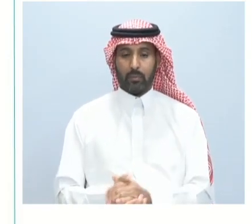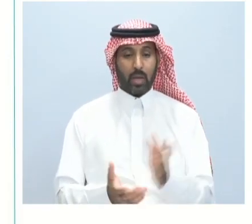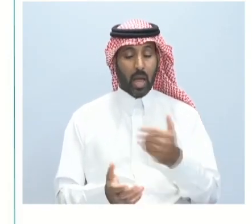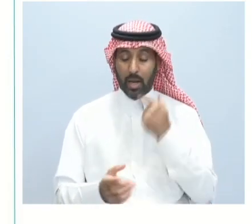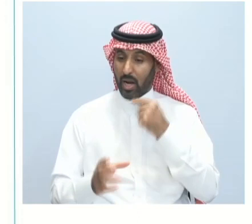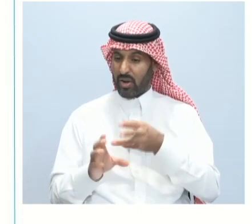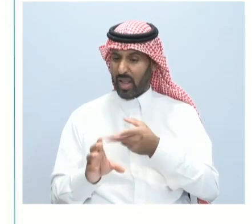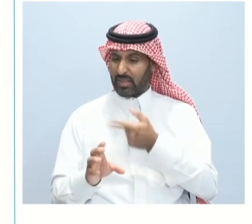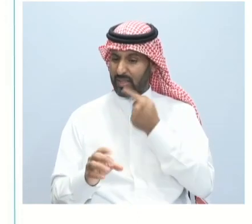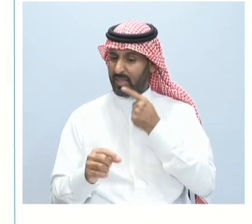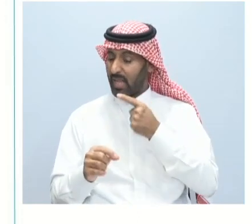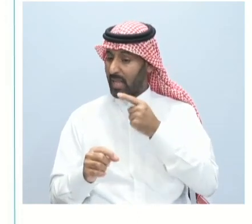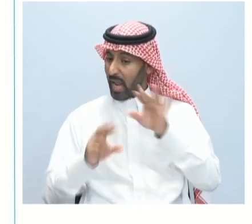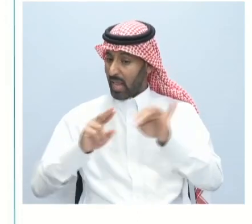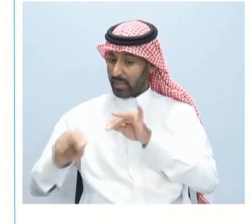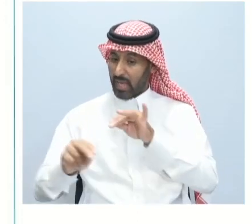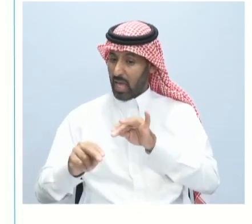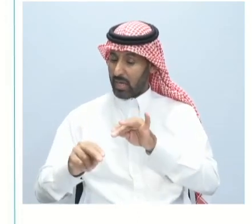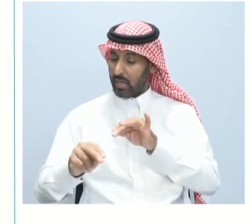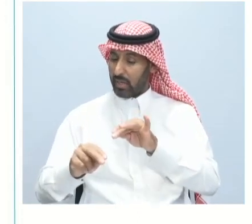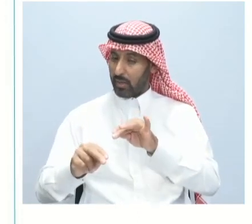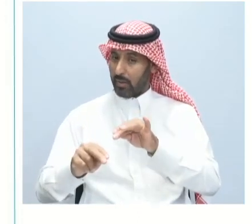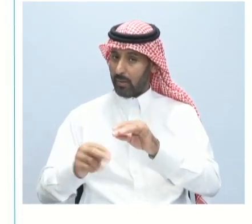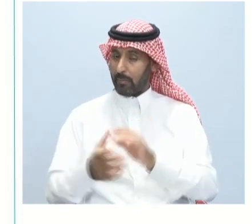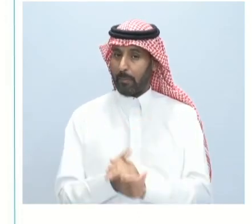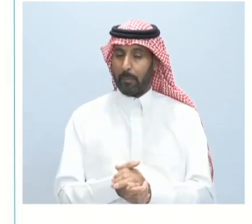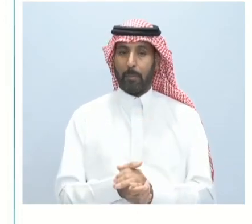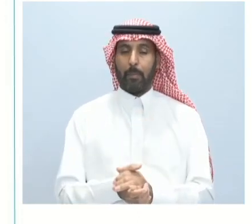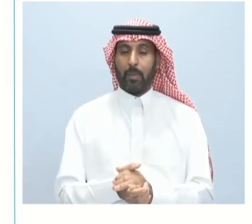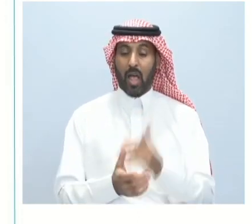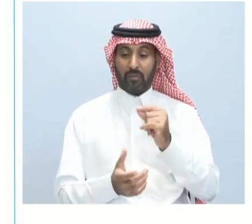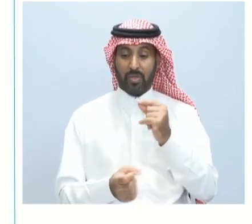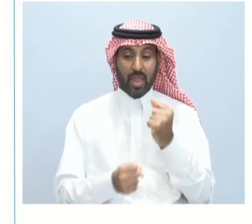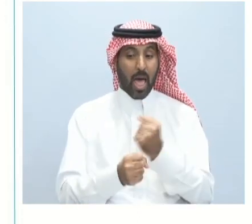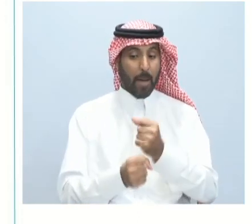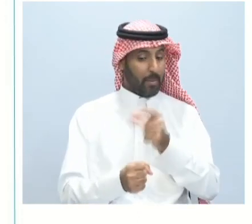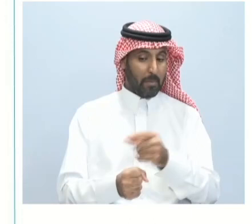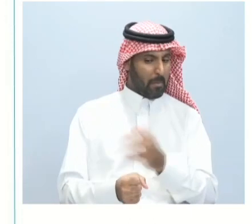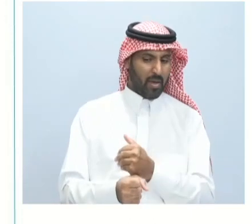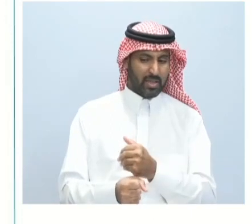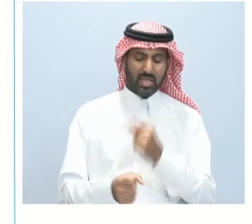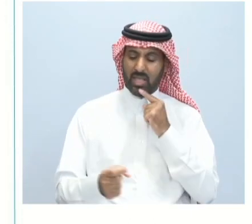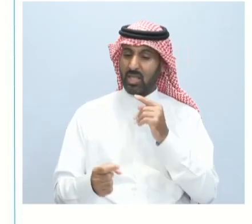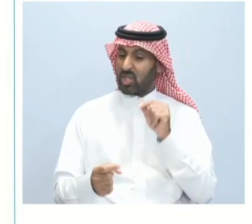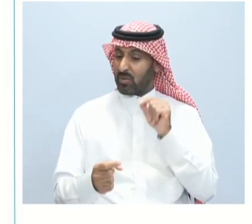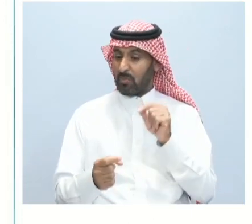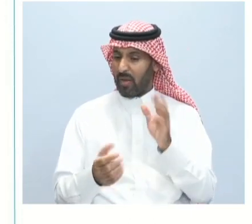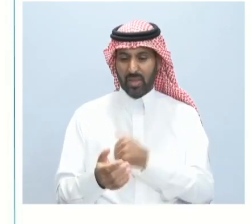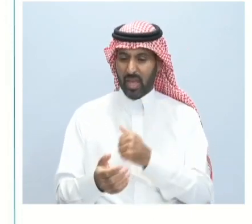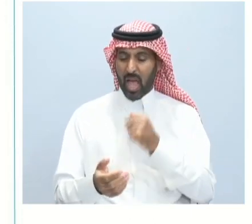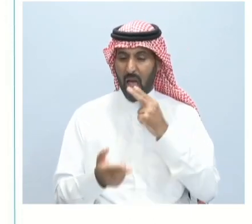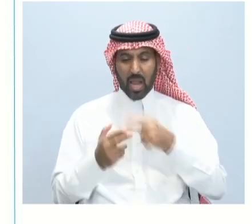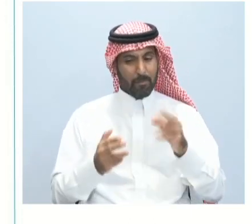نتيجه الاختيار هنا لم البست وركر اي دي اصبح يساوي ن اي انه لا يوجد